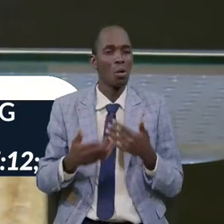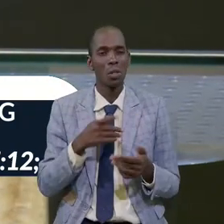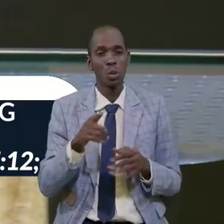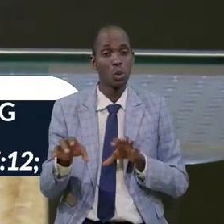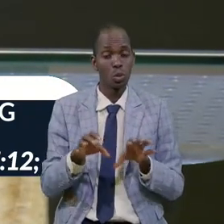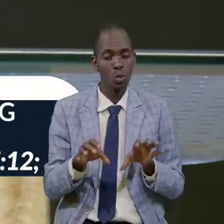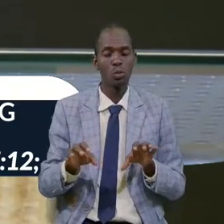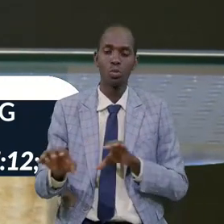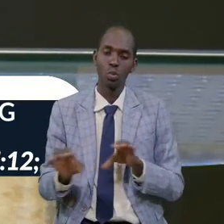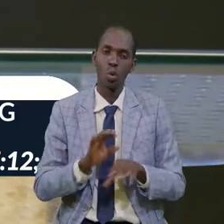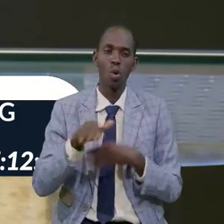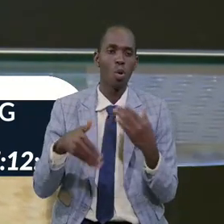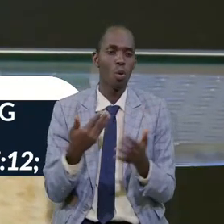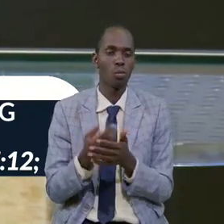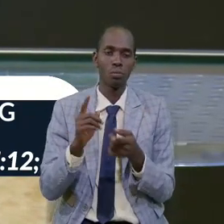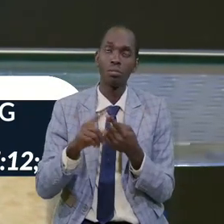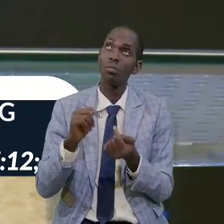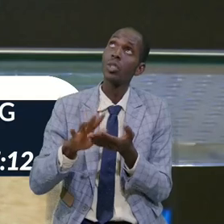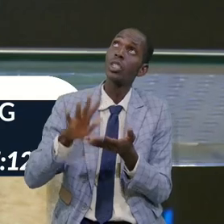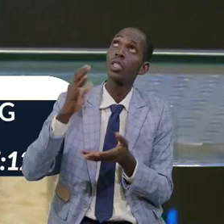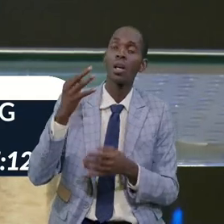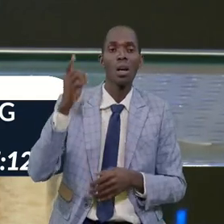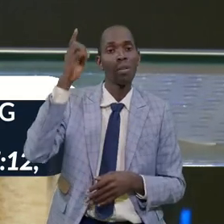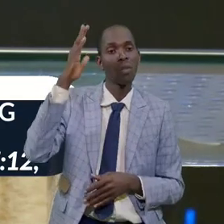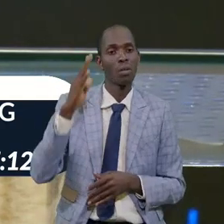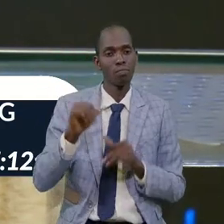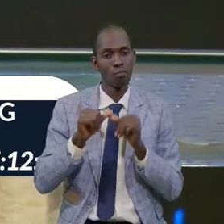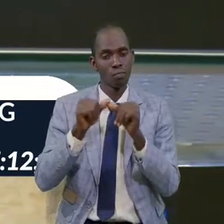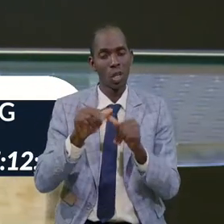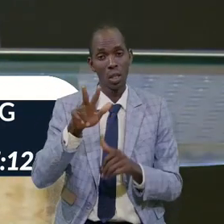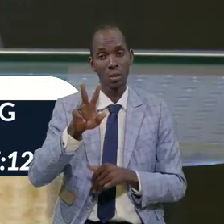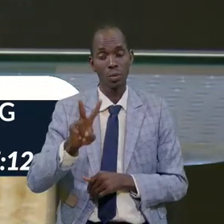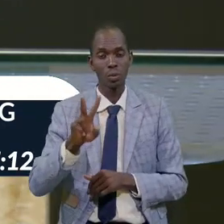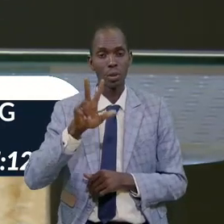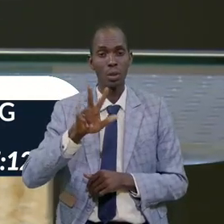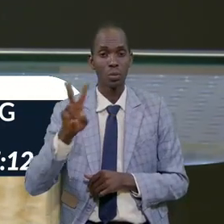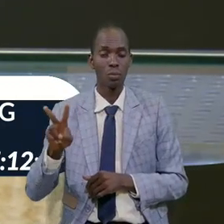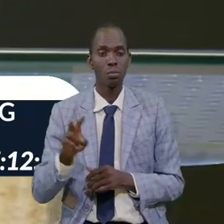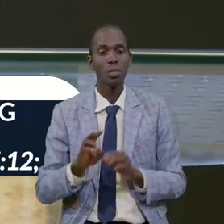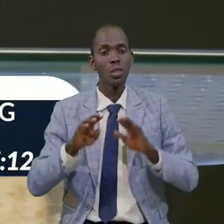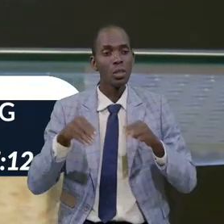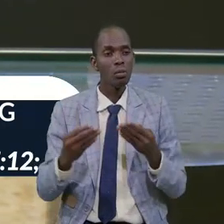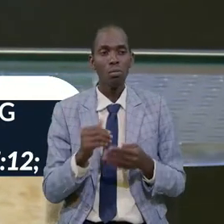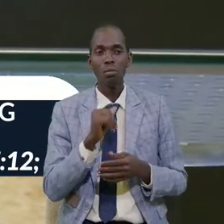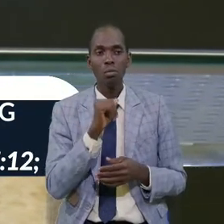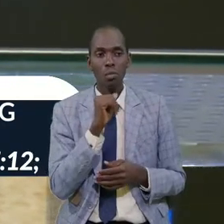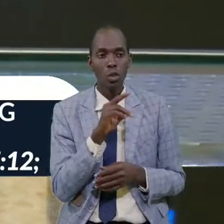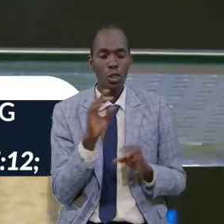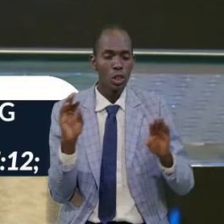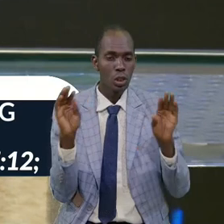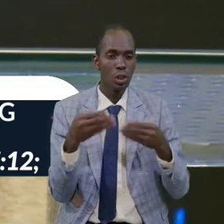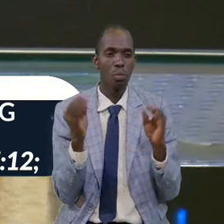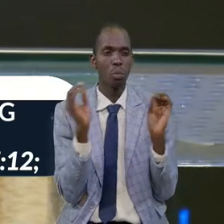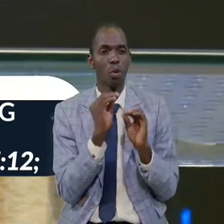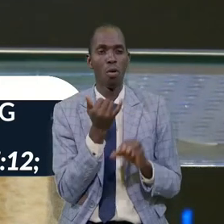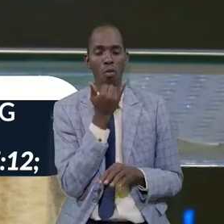buviez, soit que vous fassiez quelque chose, quelque autre chose, faites tout pour la gloire de Dieu. » 32. « Ne soyez en